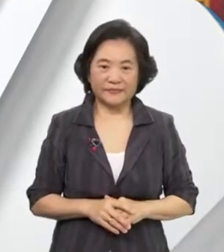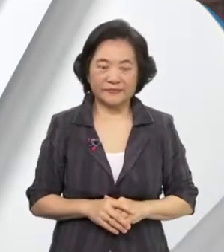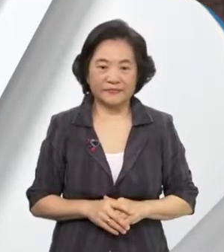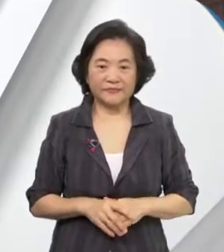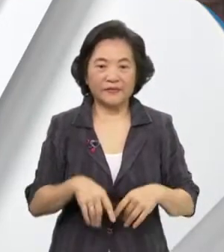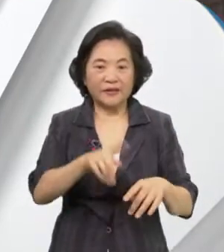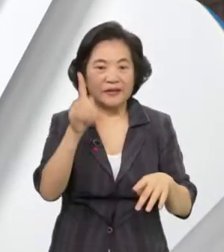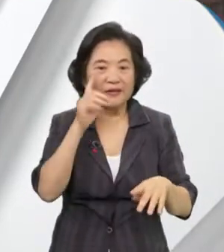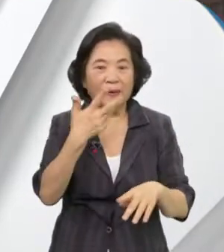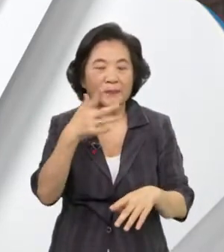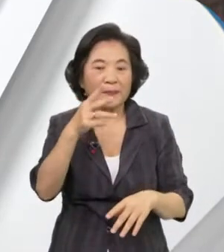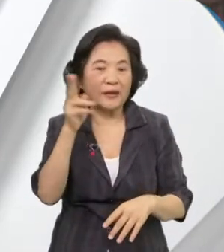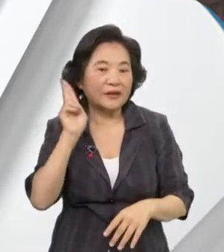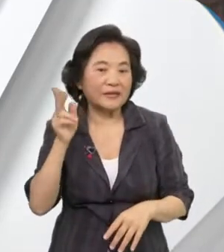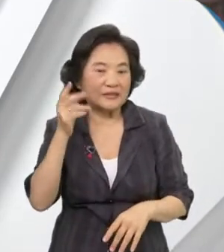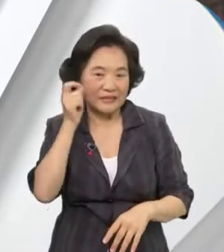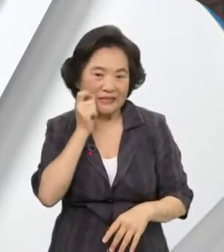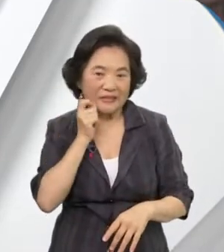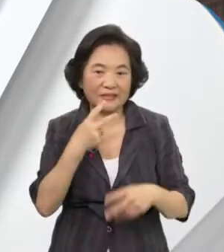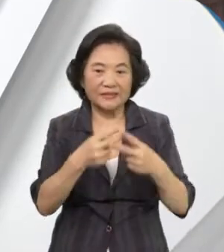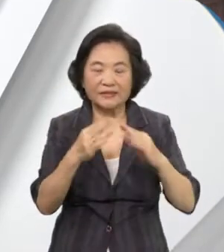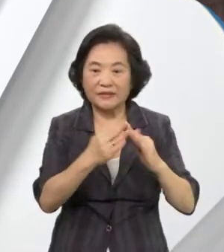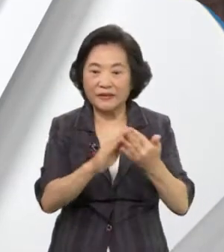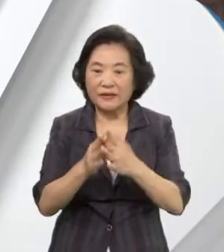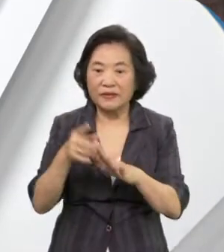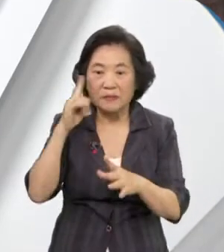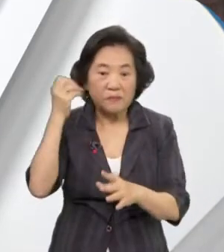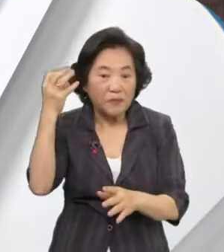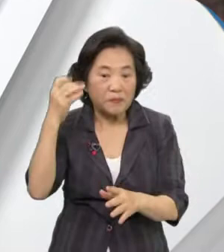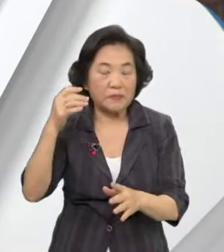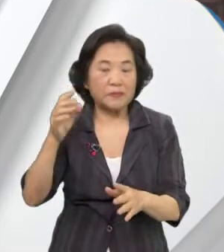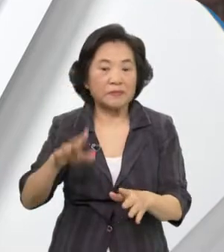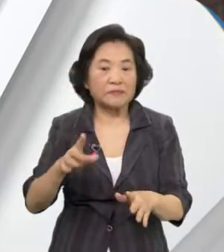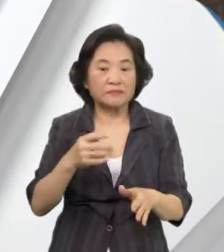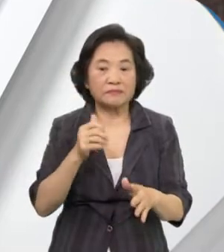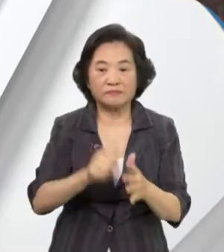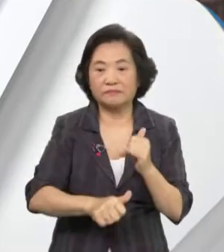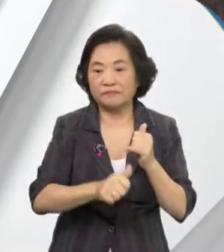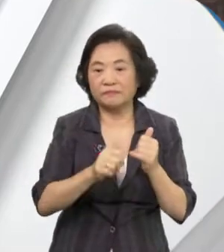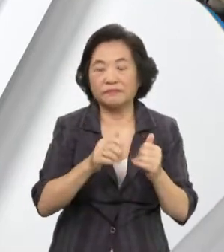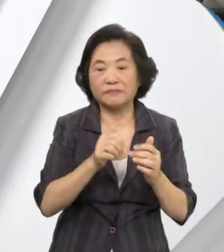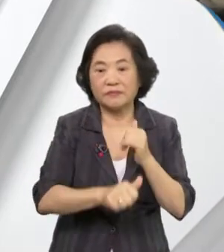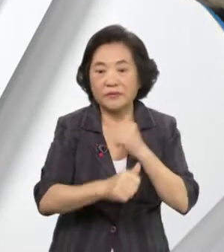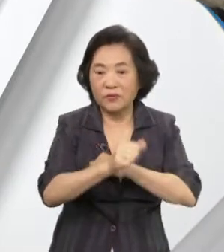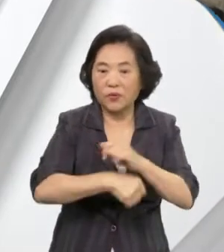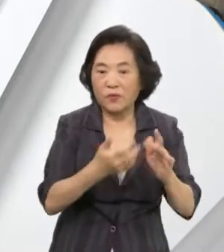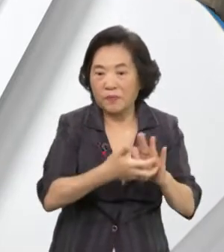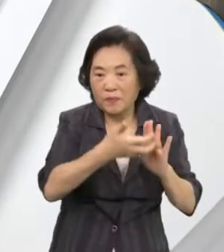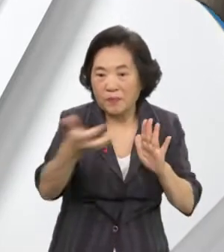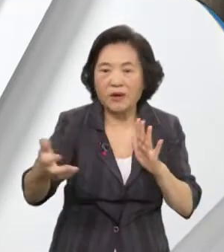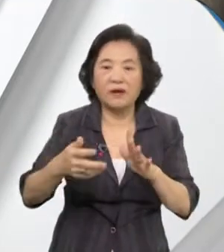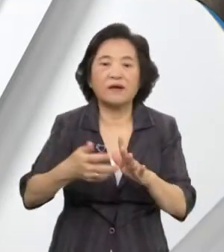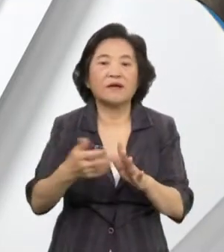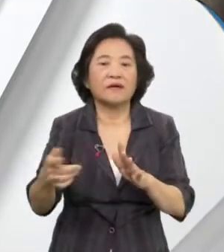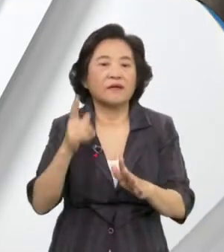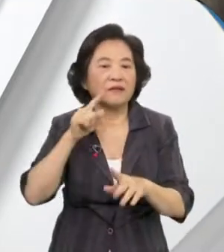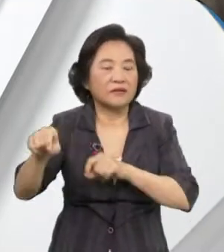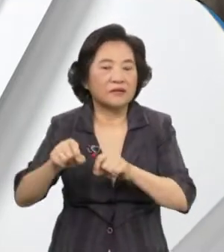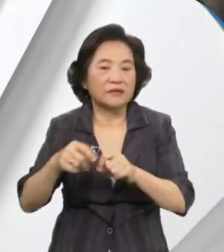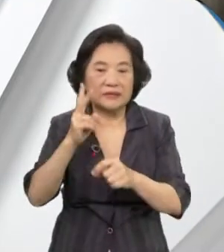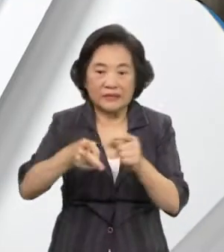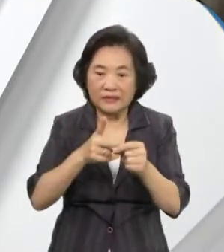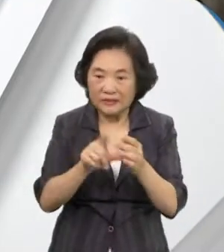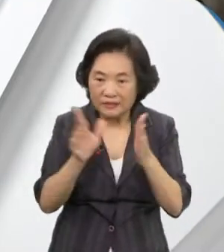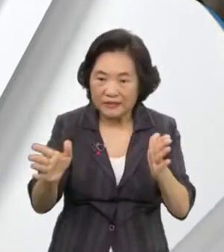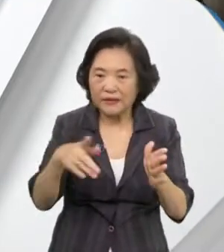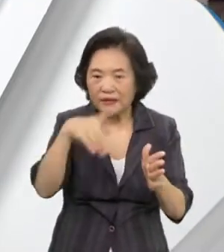当好白银的后生人彭俊阳参加客庄地方创生预计计划，提案两年内为传统音乐